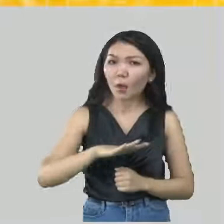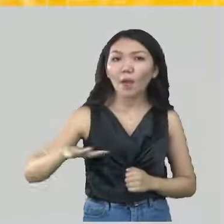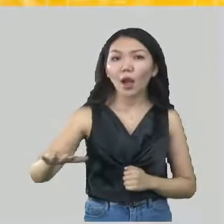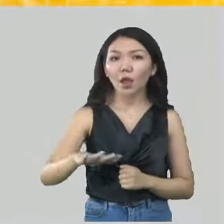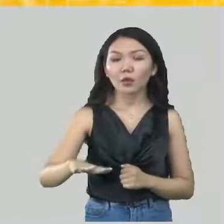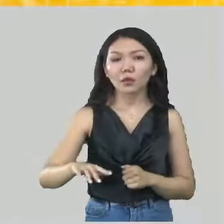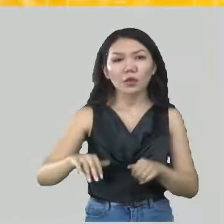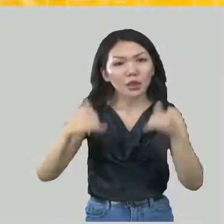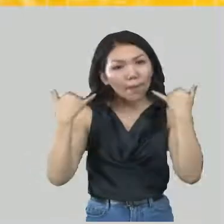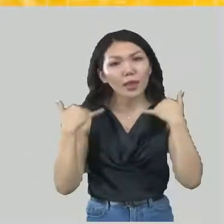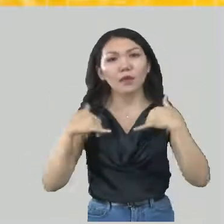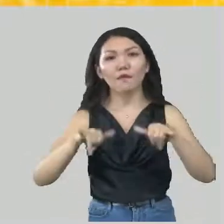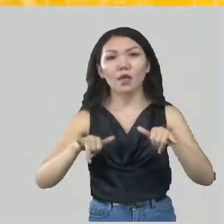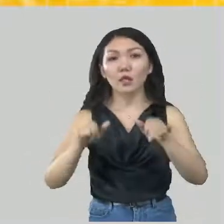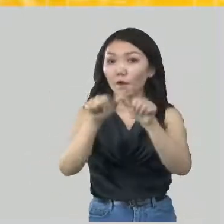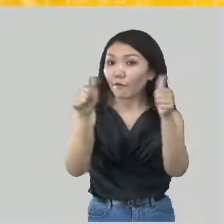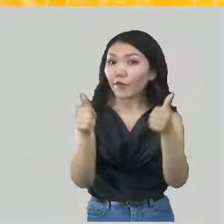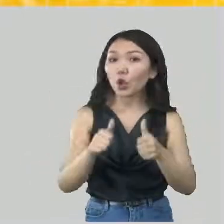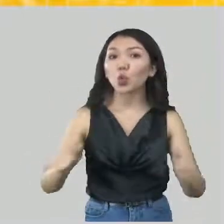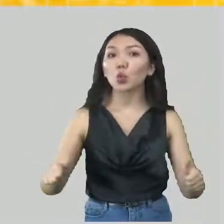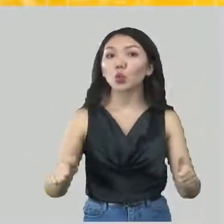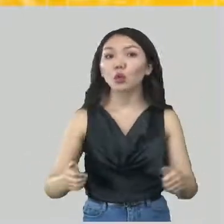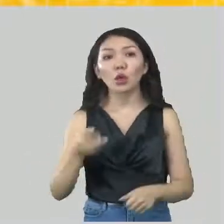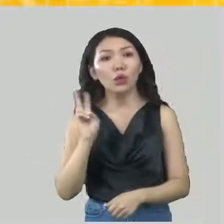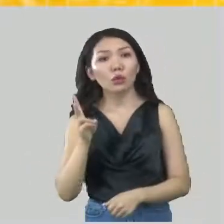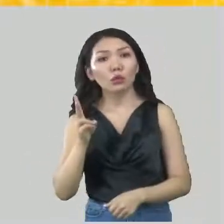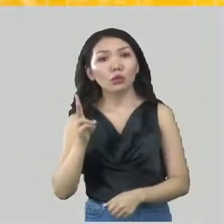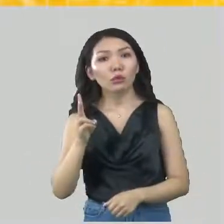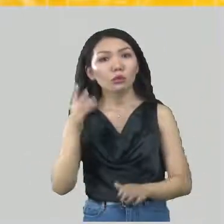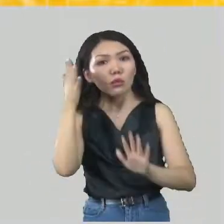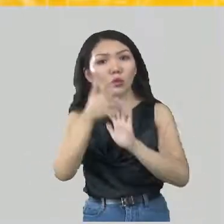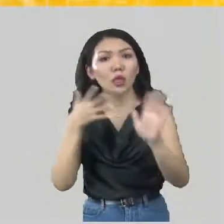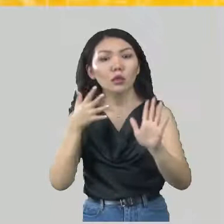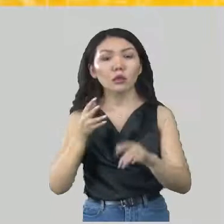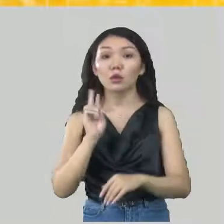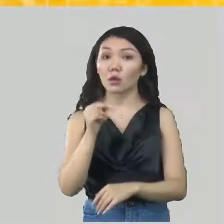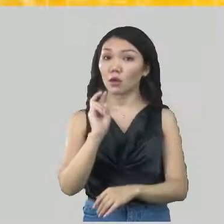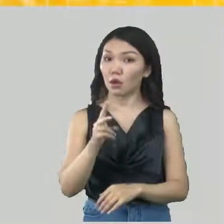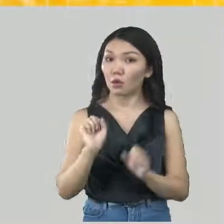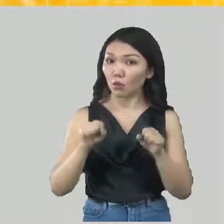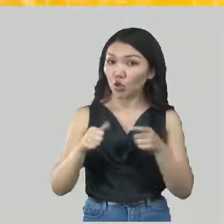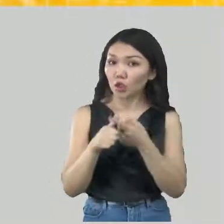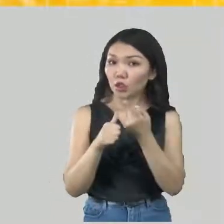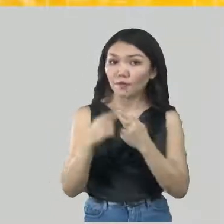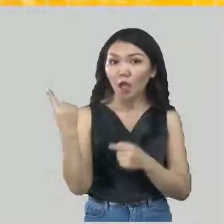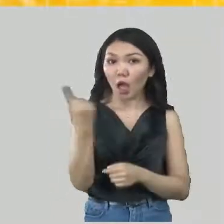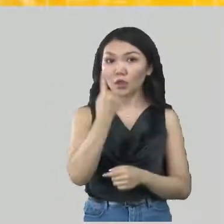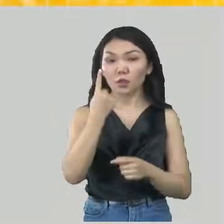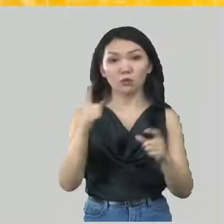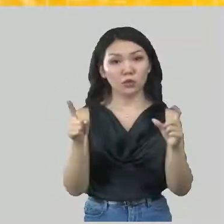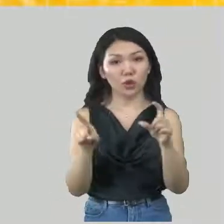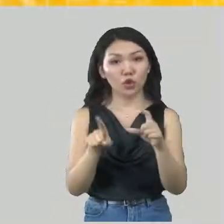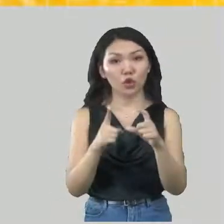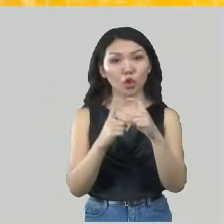необыкновенных фигур. Кто догадался? Как можно назвать их одним